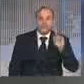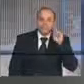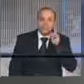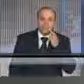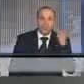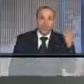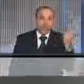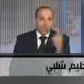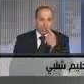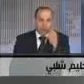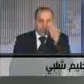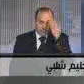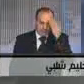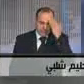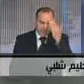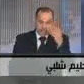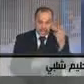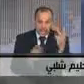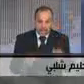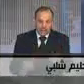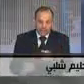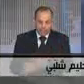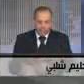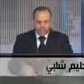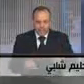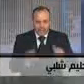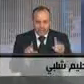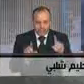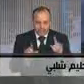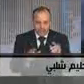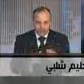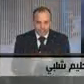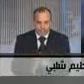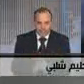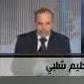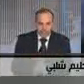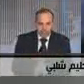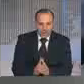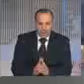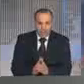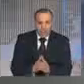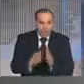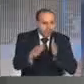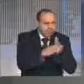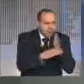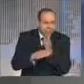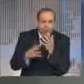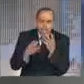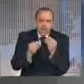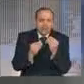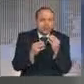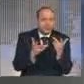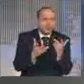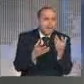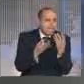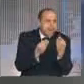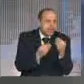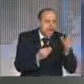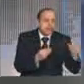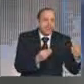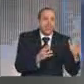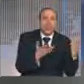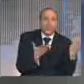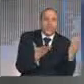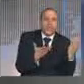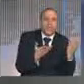تحيه طيبه مشاهدينا الكرام واهلا بكم في النشره المسائيه الاولى ادت محاوله اقتحام عدد من الاشخاص